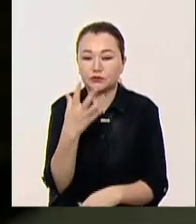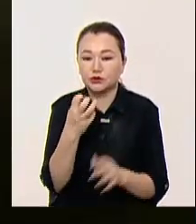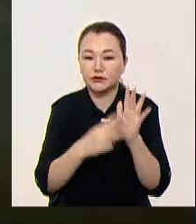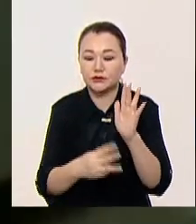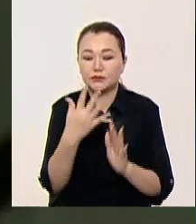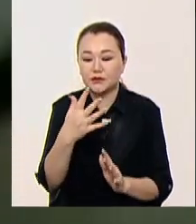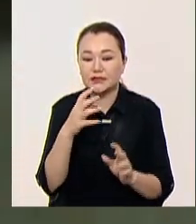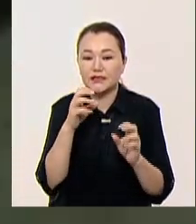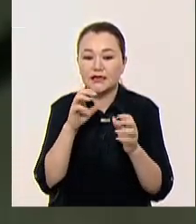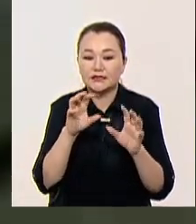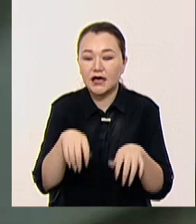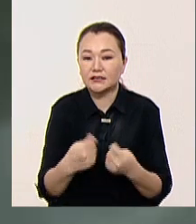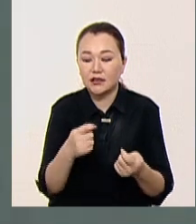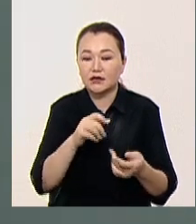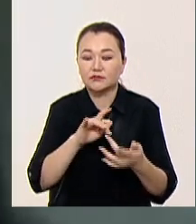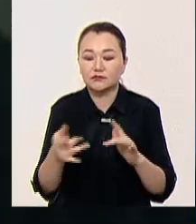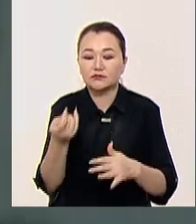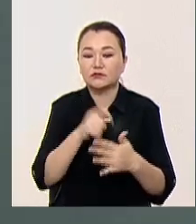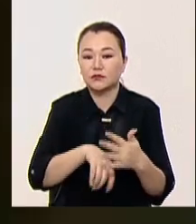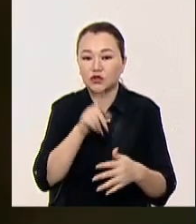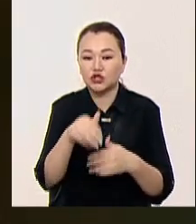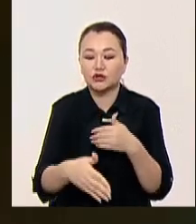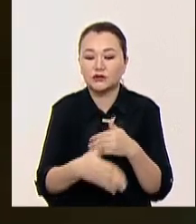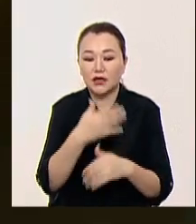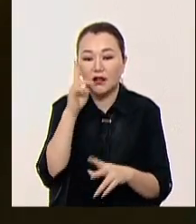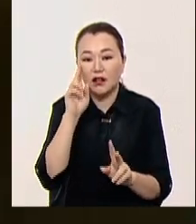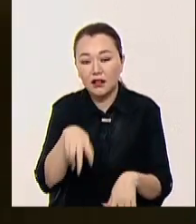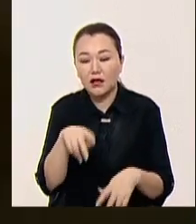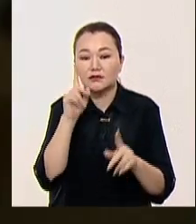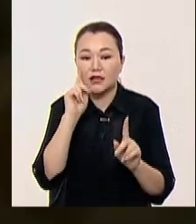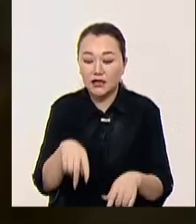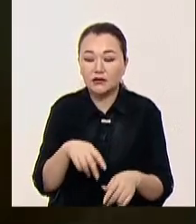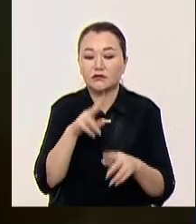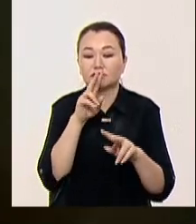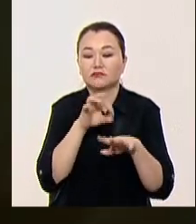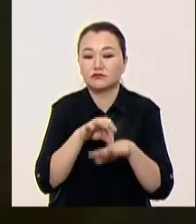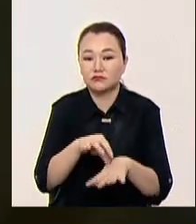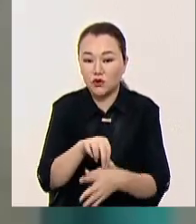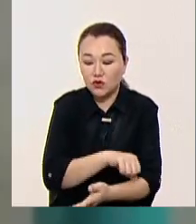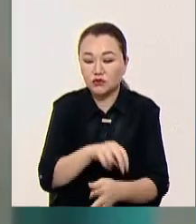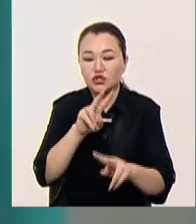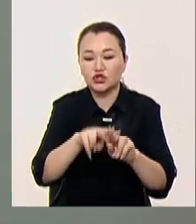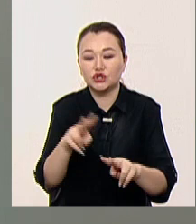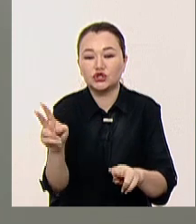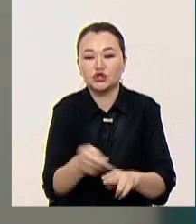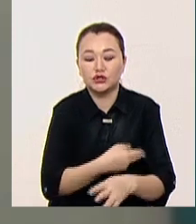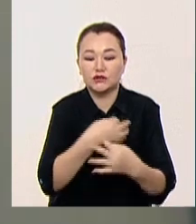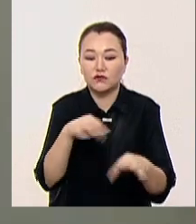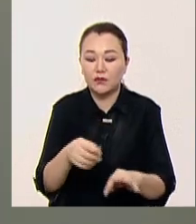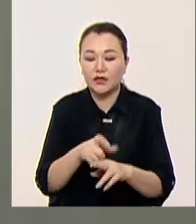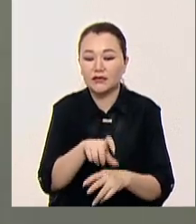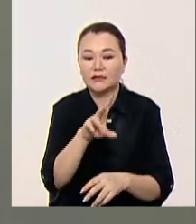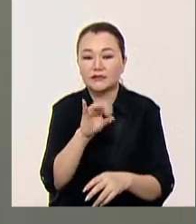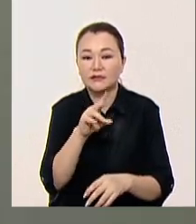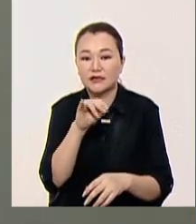заңсыз сайт бұғатталыпты. Жаза да ауырлатылған, яғни енді біліп-білмей нашатасыған адам бас бостандығынан айырылады. Бірақ бұл да синтетикалық